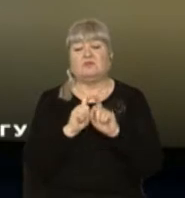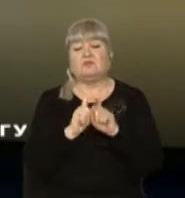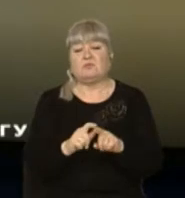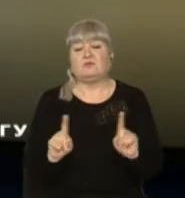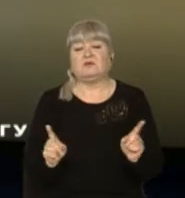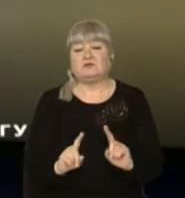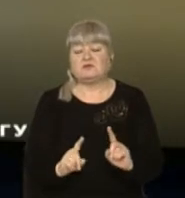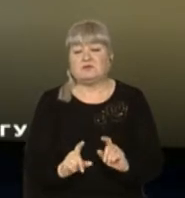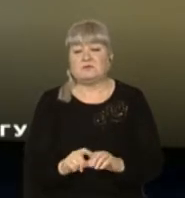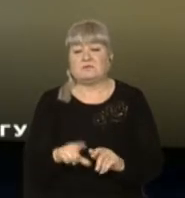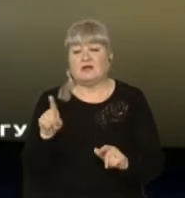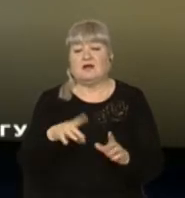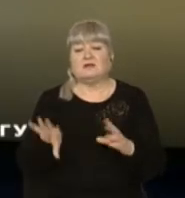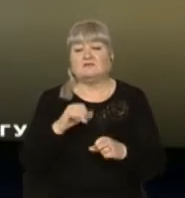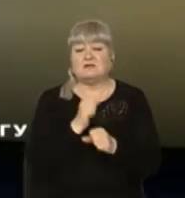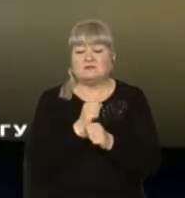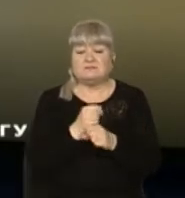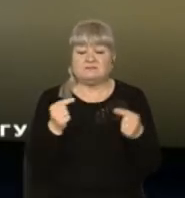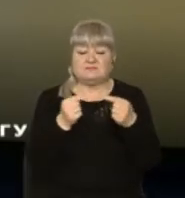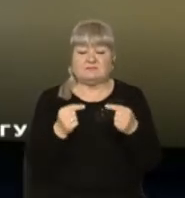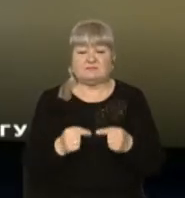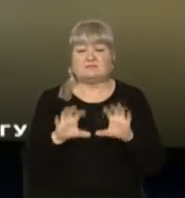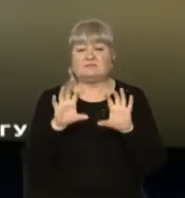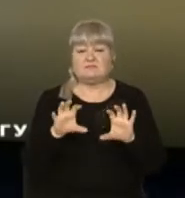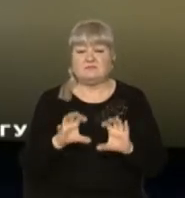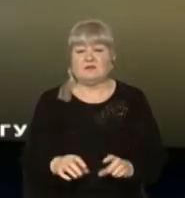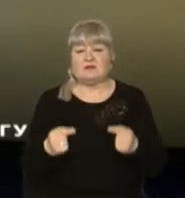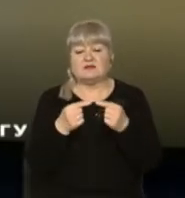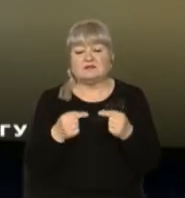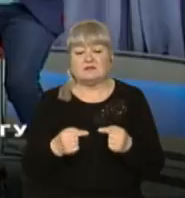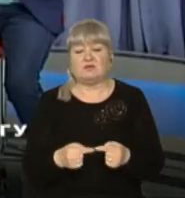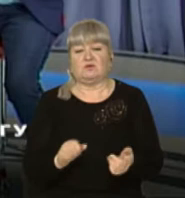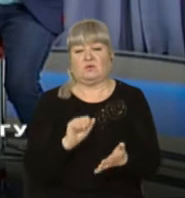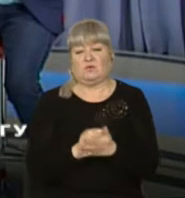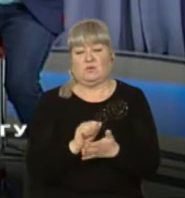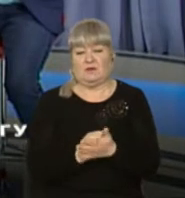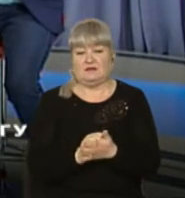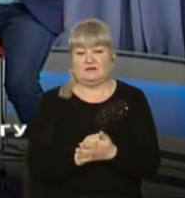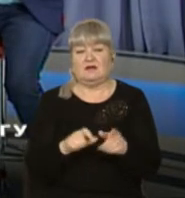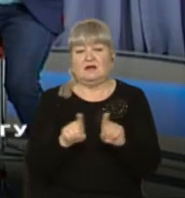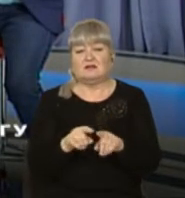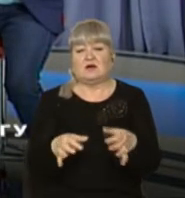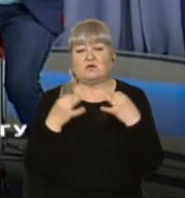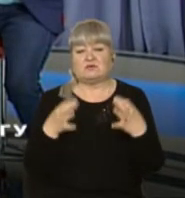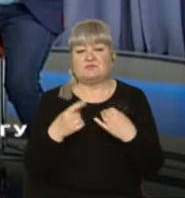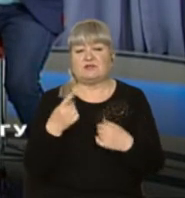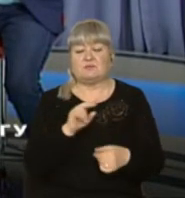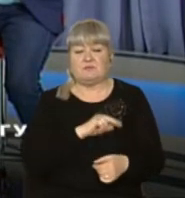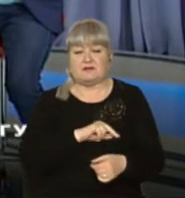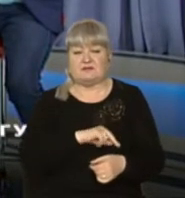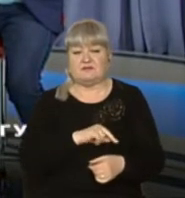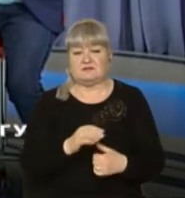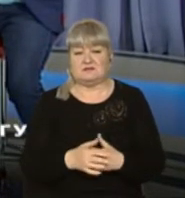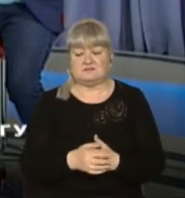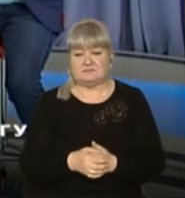що там все робиться згідно діючого законодавства, згідно відповідних документів. Так мені розповіла одна із працівниць однієї з